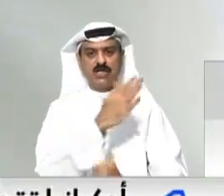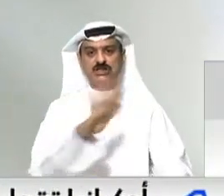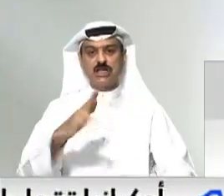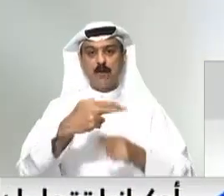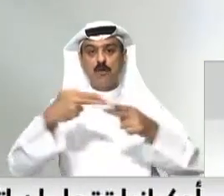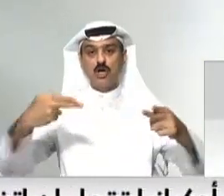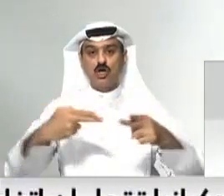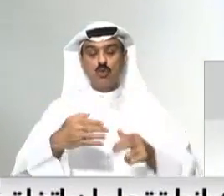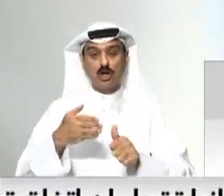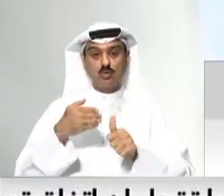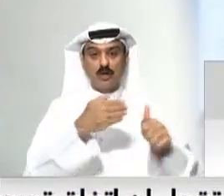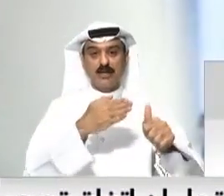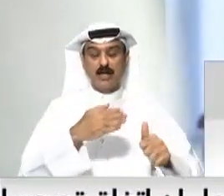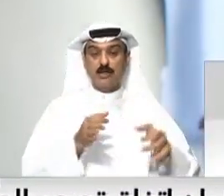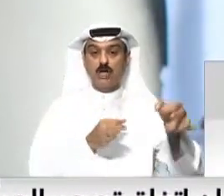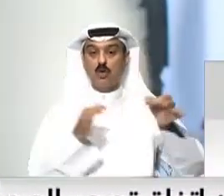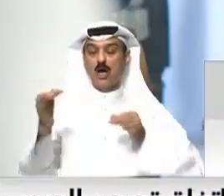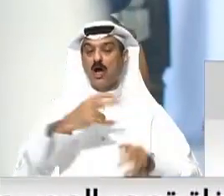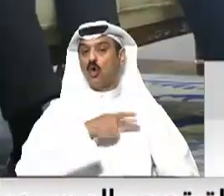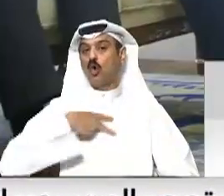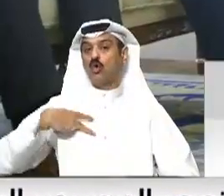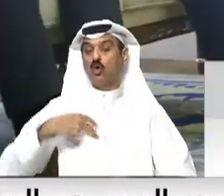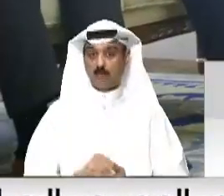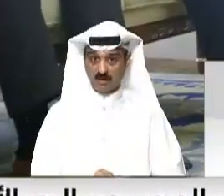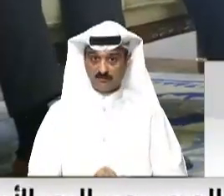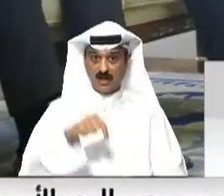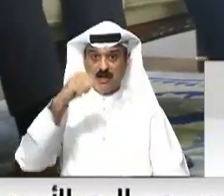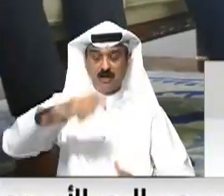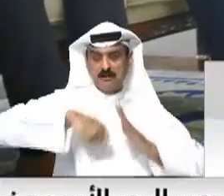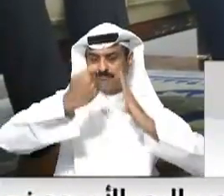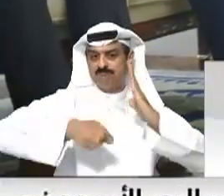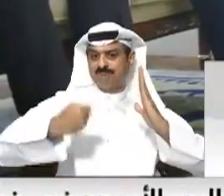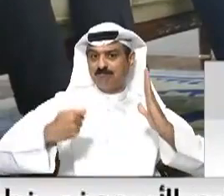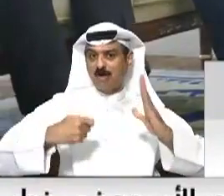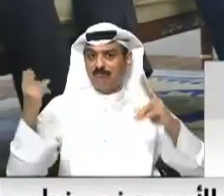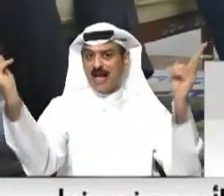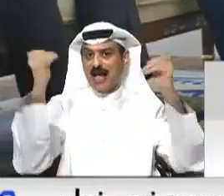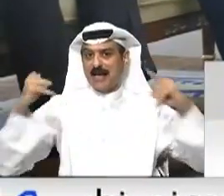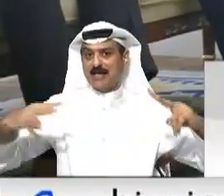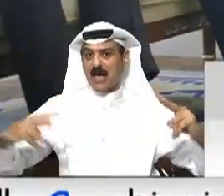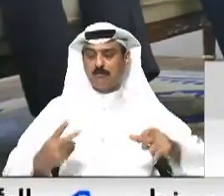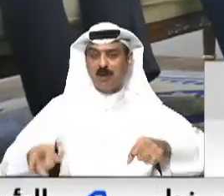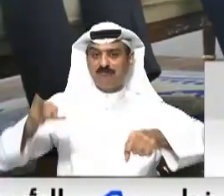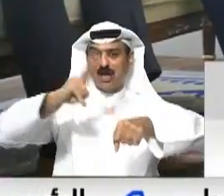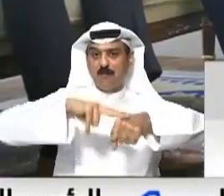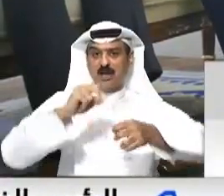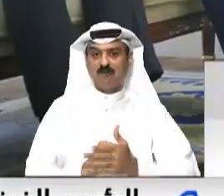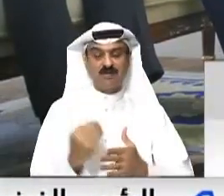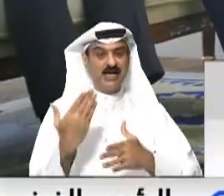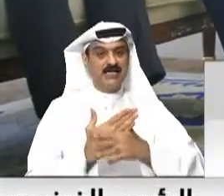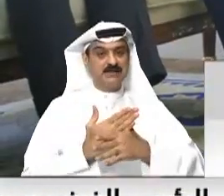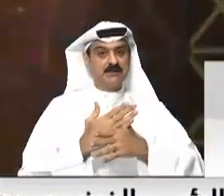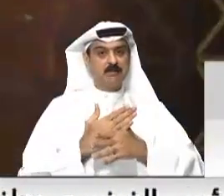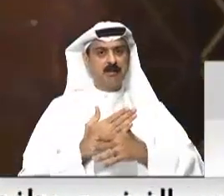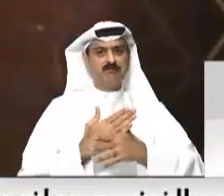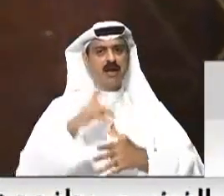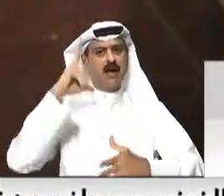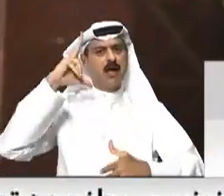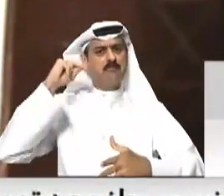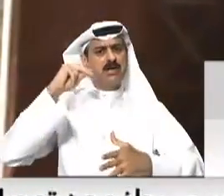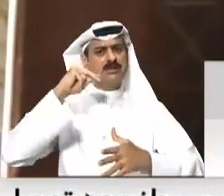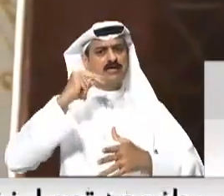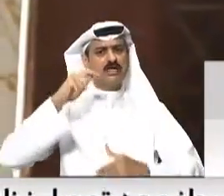عبر تزويد أوكرانيا بمولدات الطاقة الكهربائية، نظرا لحاجة أوكرانيا الماسة